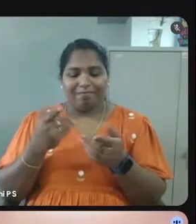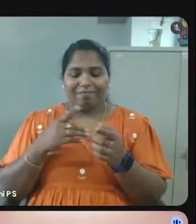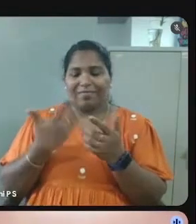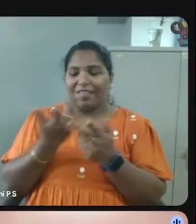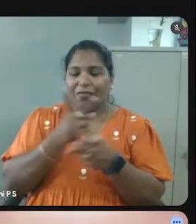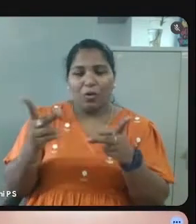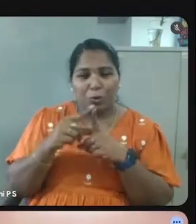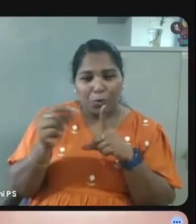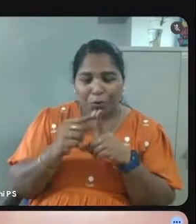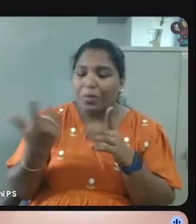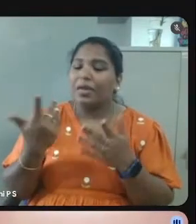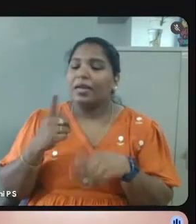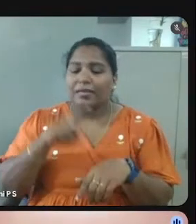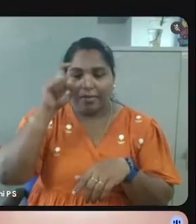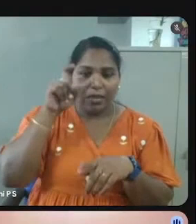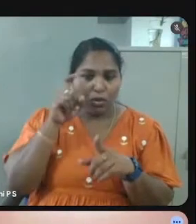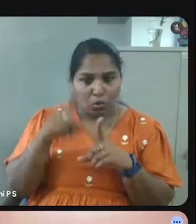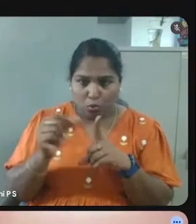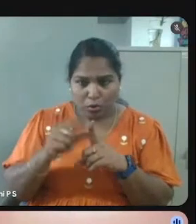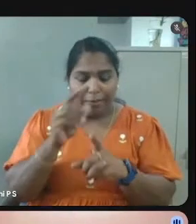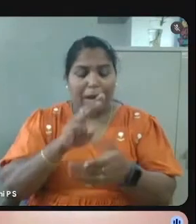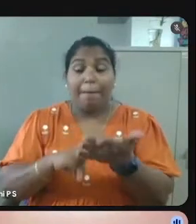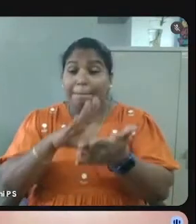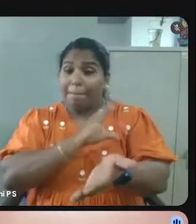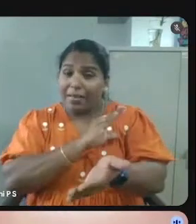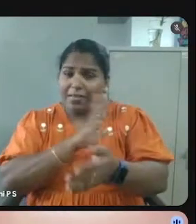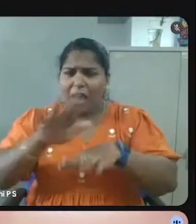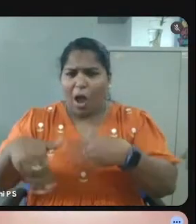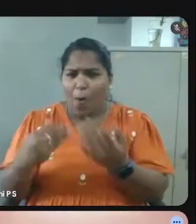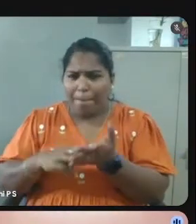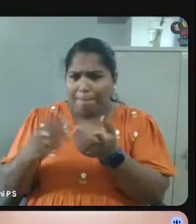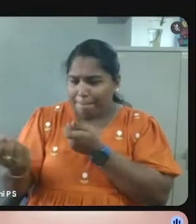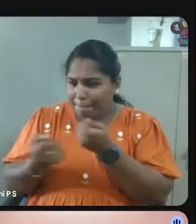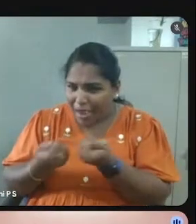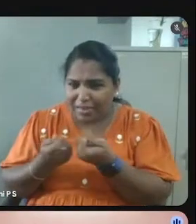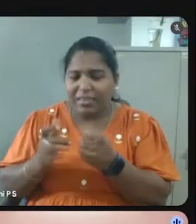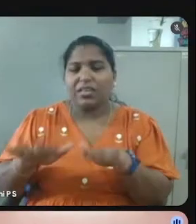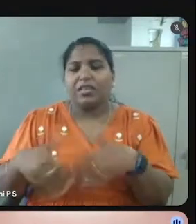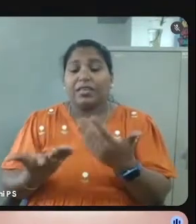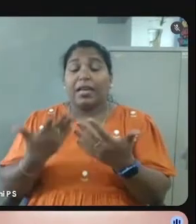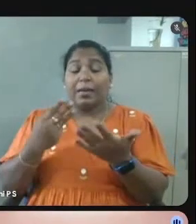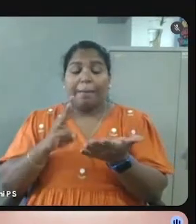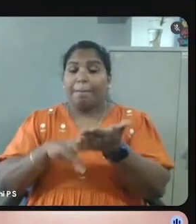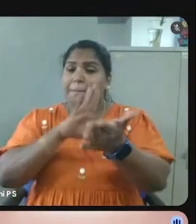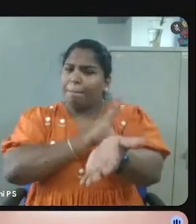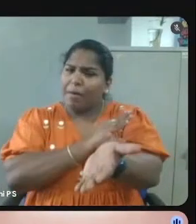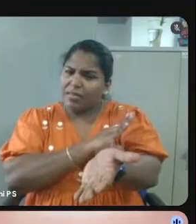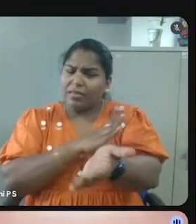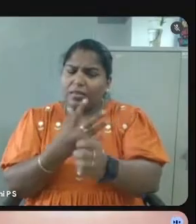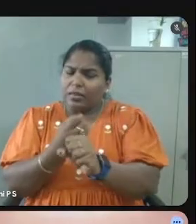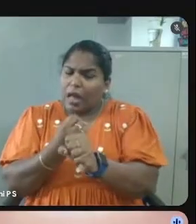ആക്ടിവിറ്റിനോട് ടിപ്സും കൊടുക്കാൻ സാധിക്കും. പിന്നെ ഹൈപ്പർടോണിസിറ്റി, മസിൽസിന്റെ ഒരു മുറുക്കം